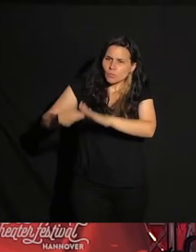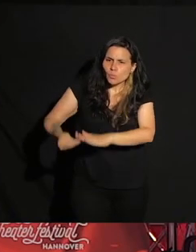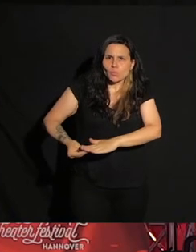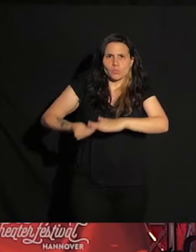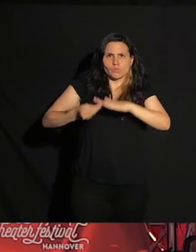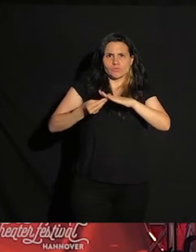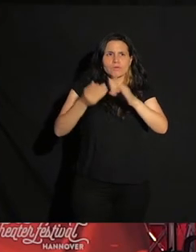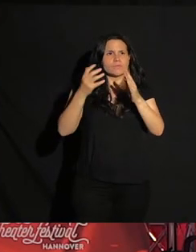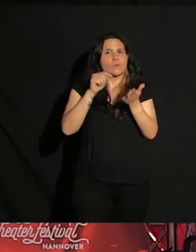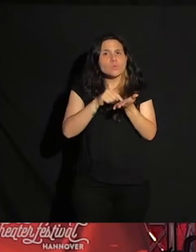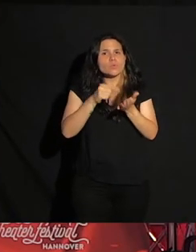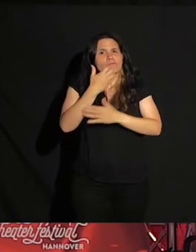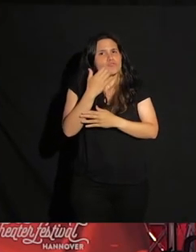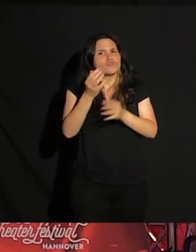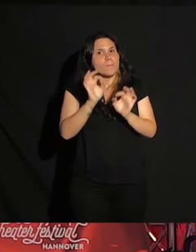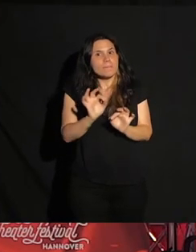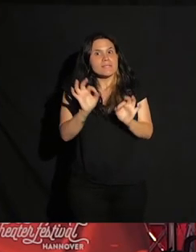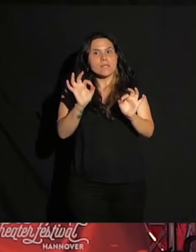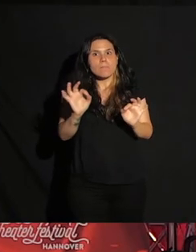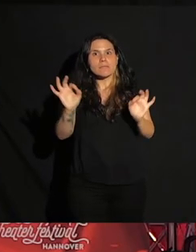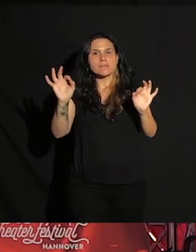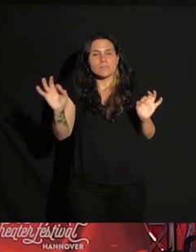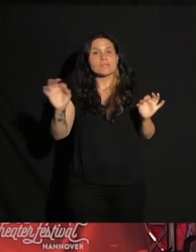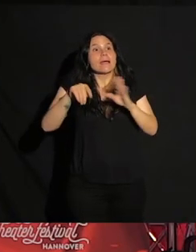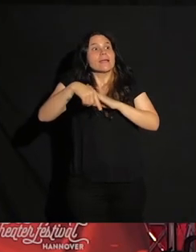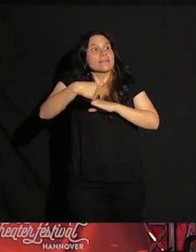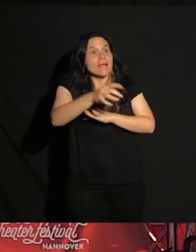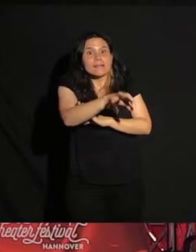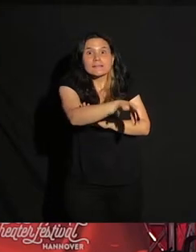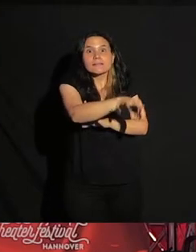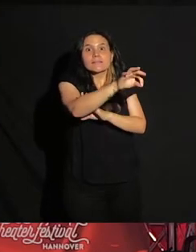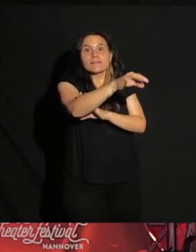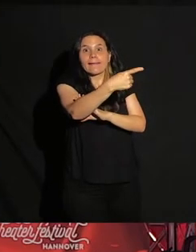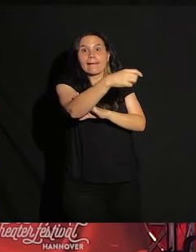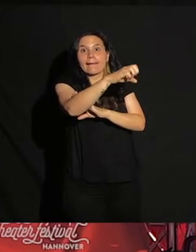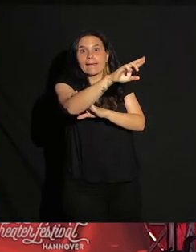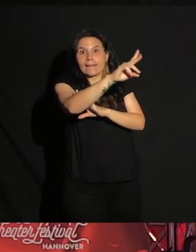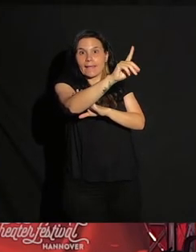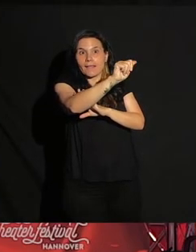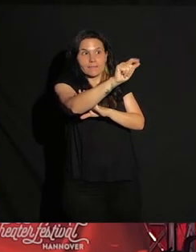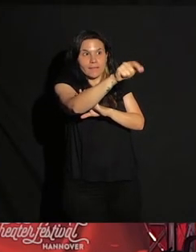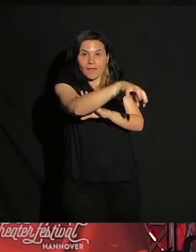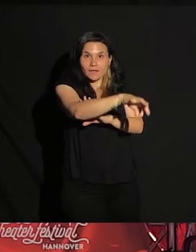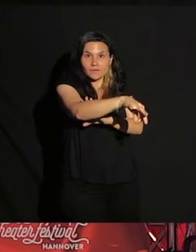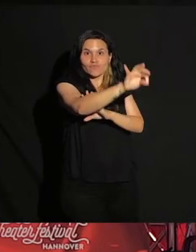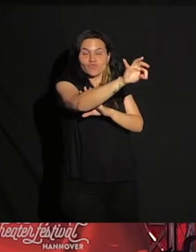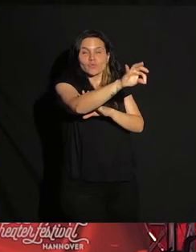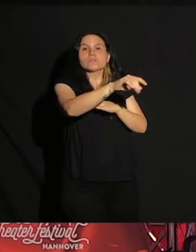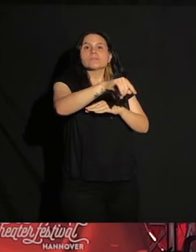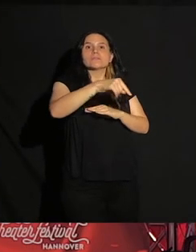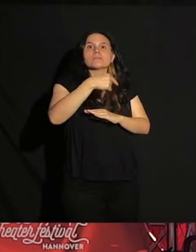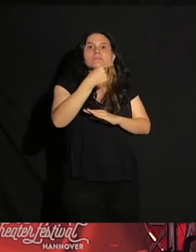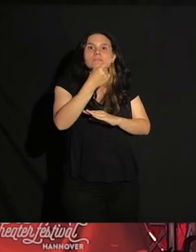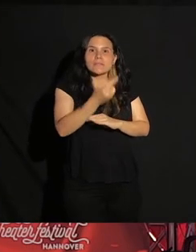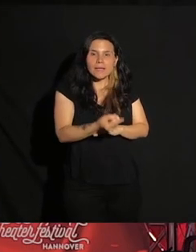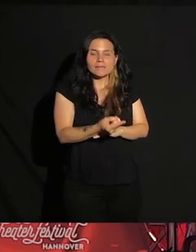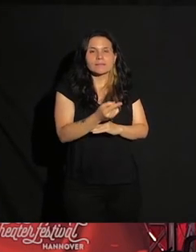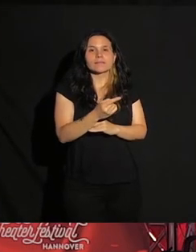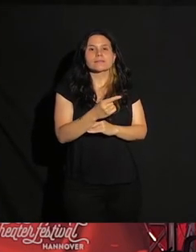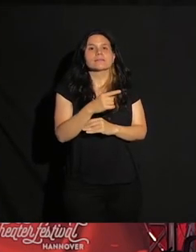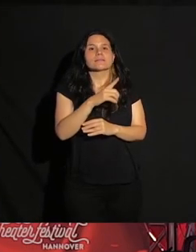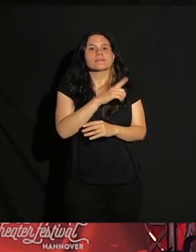zu noch besser zu werden. Und wo wir Gerda dann gefunden hatten, da wurde dann halt aus dem